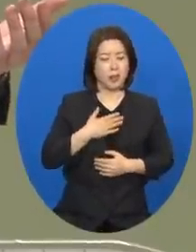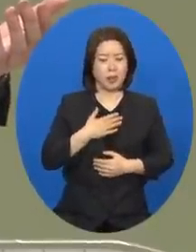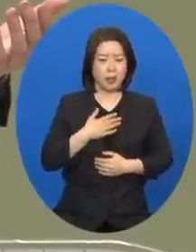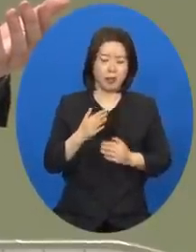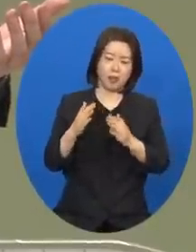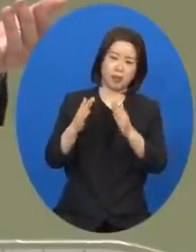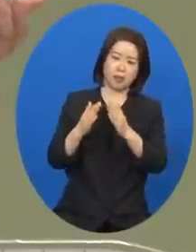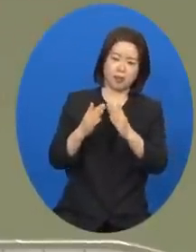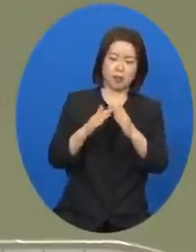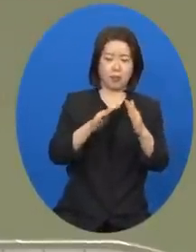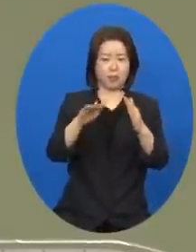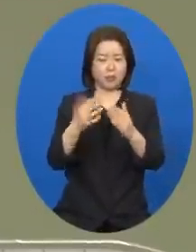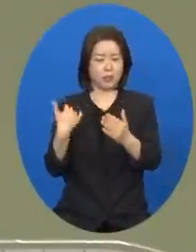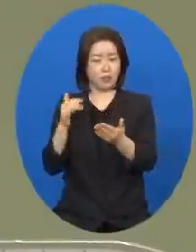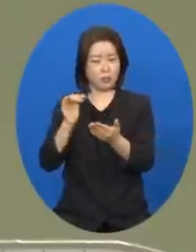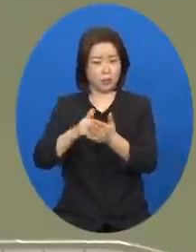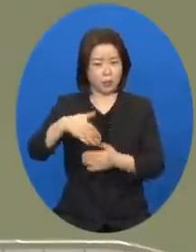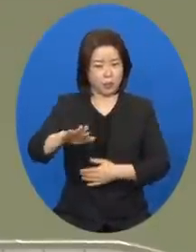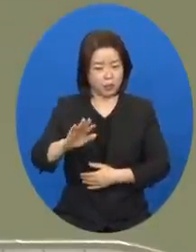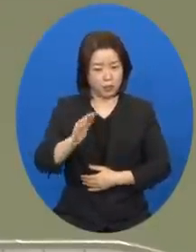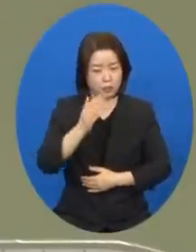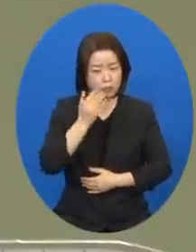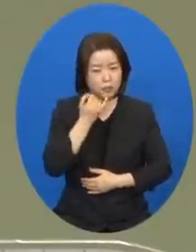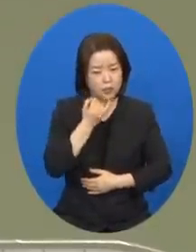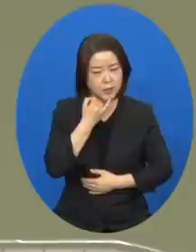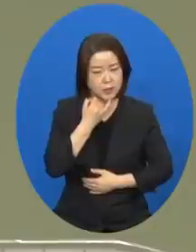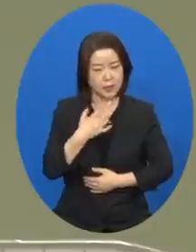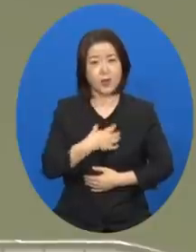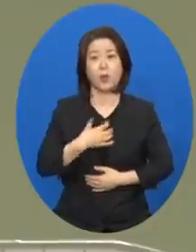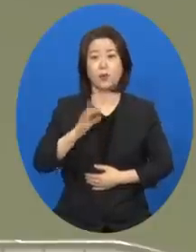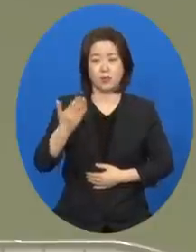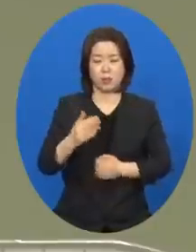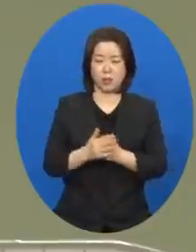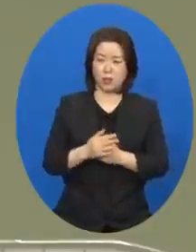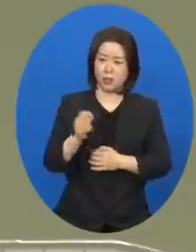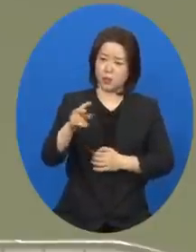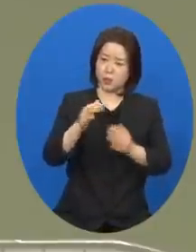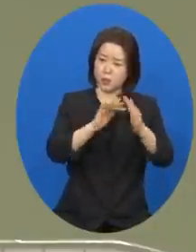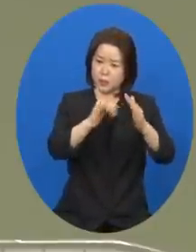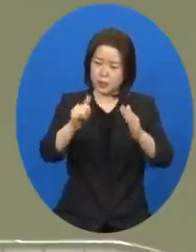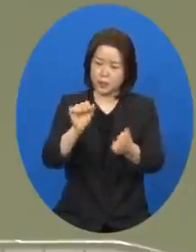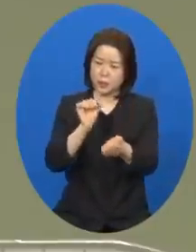되나? 이런 걱정이 될 수도 있죠. 이게 또 전염되는 거 아니야?